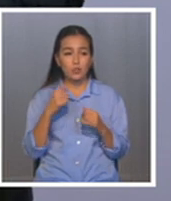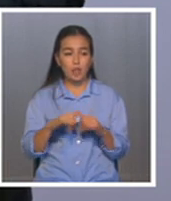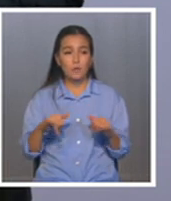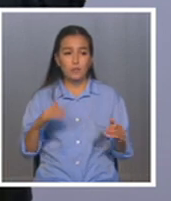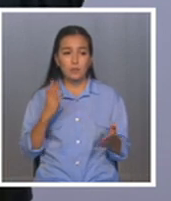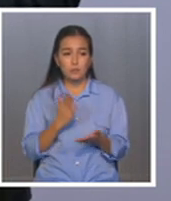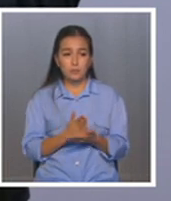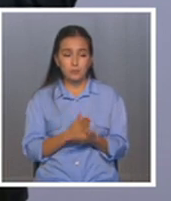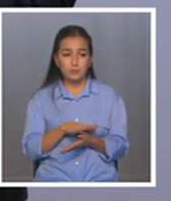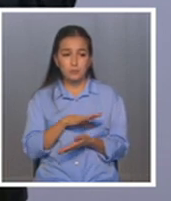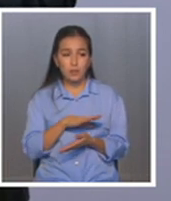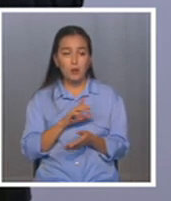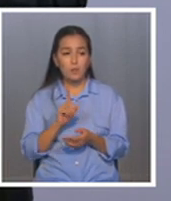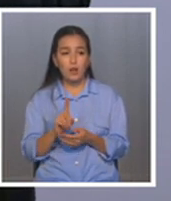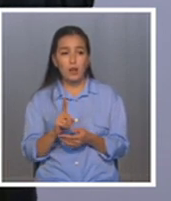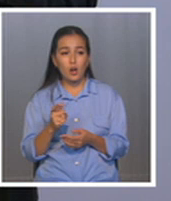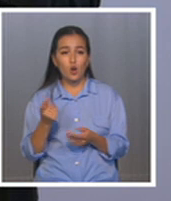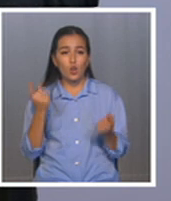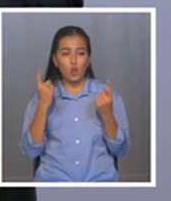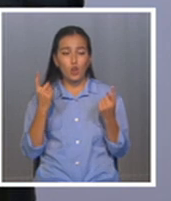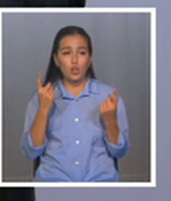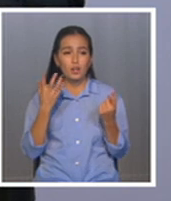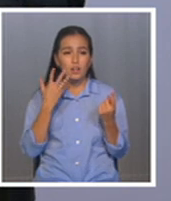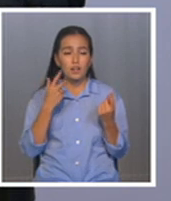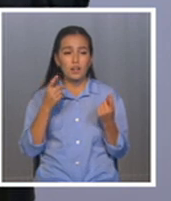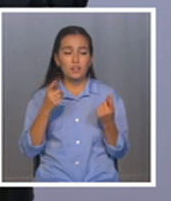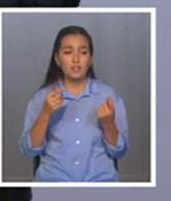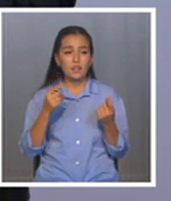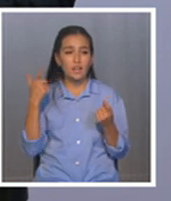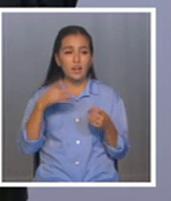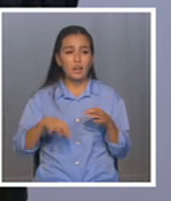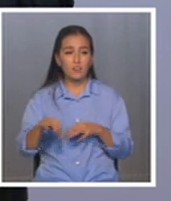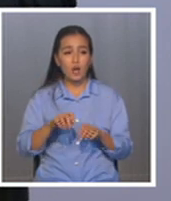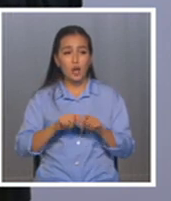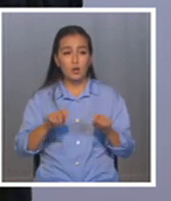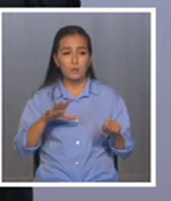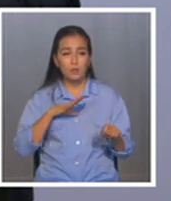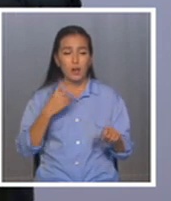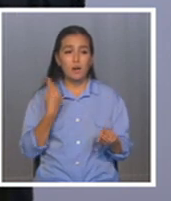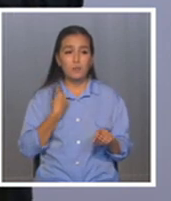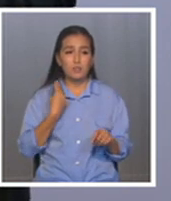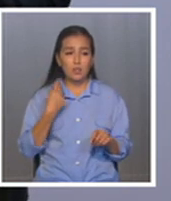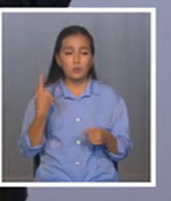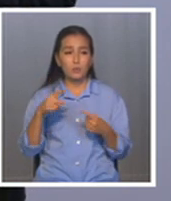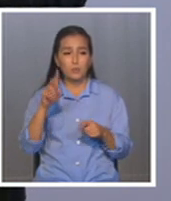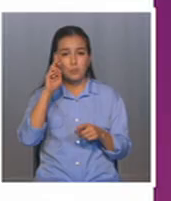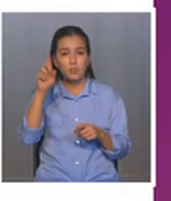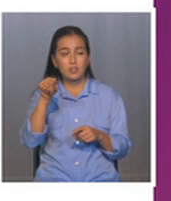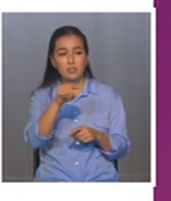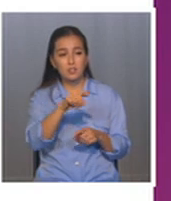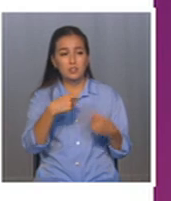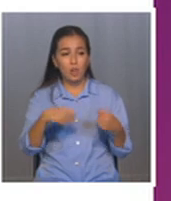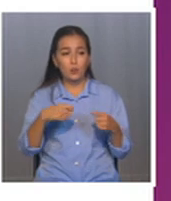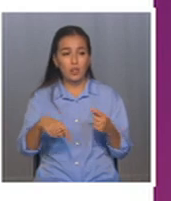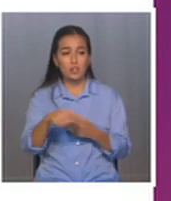еді. Алайда ұлы географиялық ашулардан кейін Ұлыбритания басқа мемлекеттерге сауда жасау